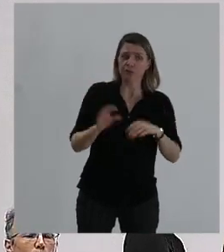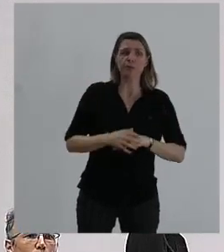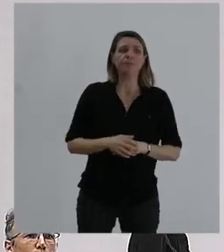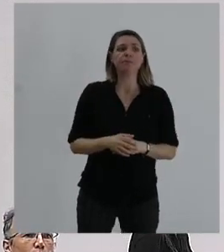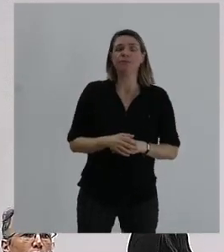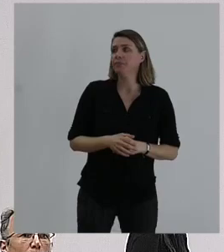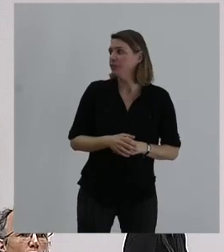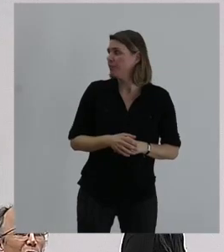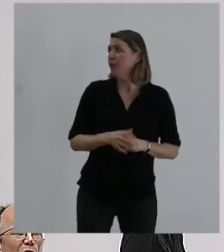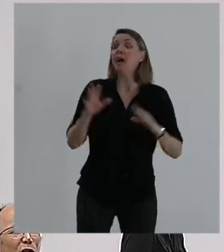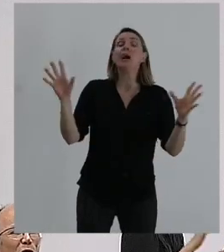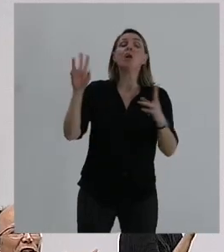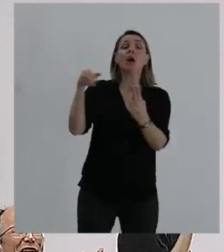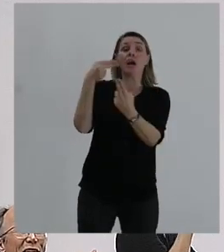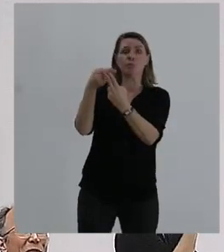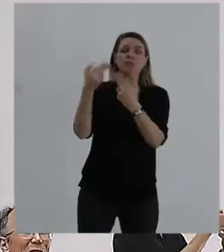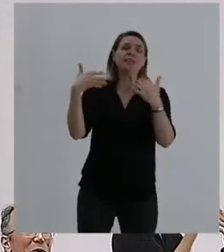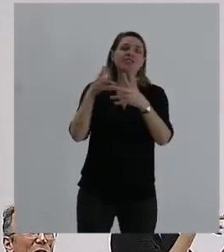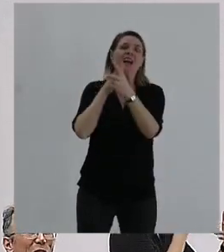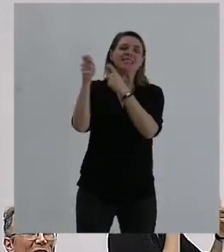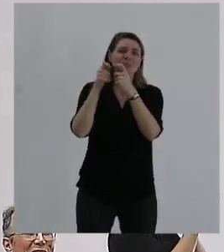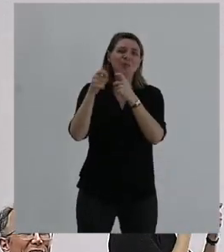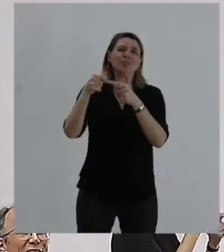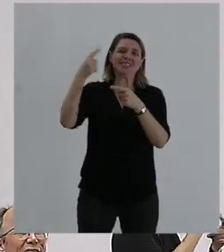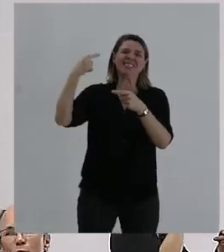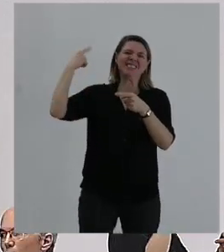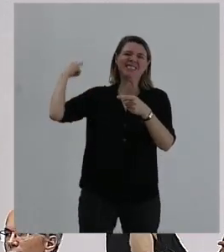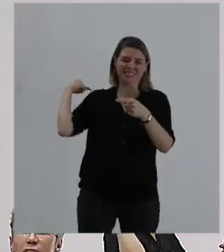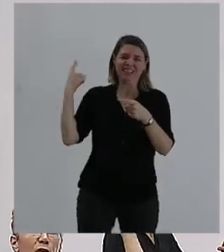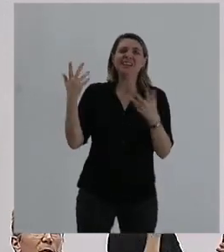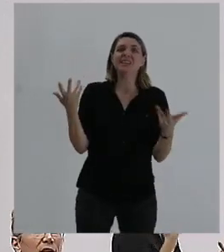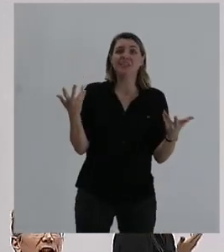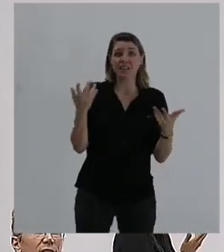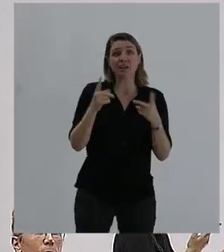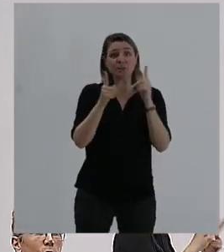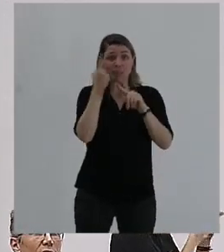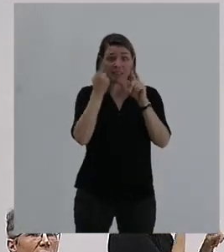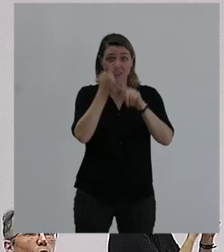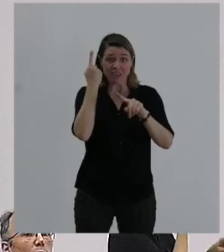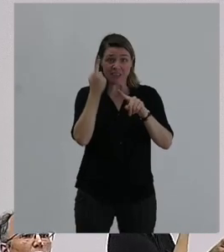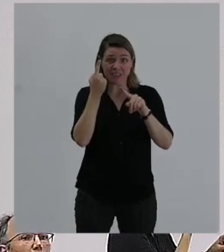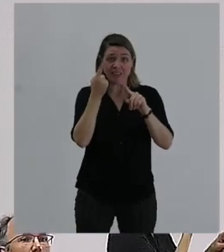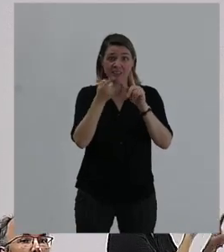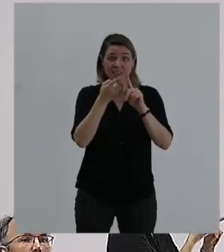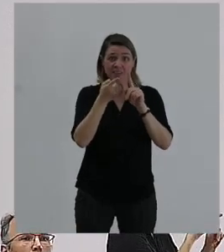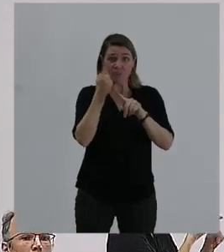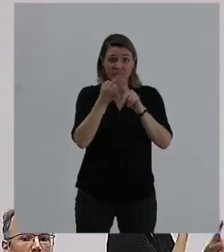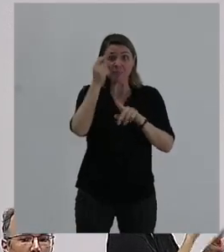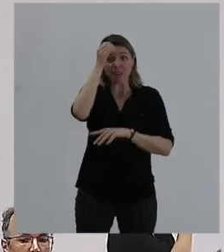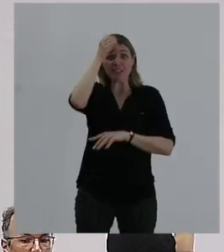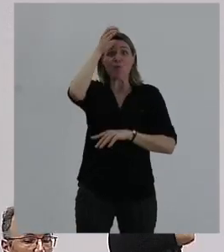Alors peut-être pour répondre sur un point sur lequel nous avons déjà discuté dans d'autres enceintes, qui est la question de y a-t-il une spécificité de cette approche par les savoirs